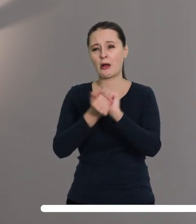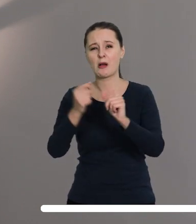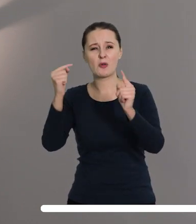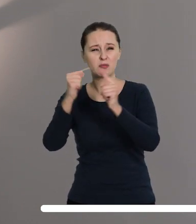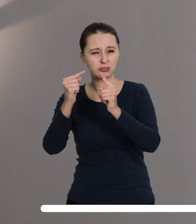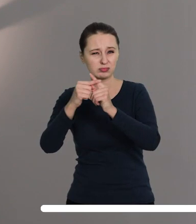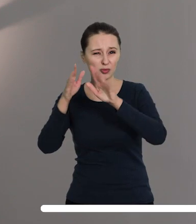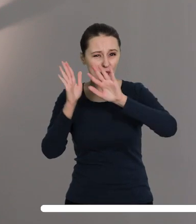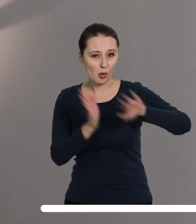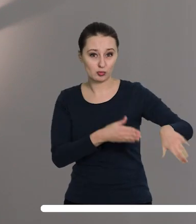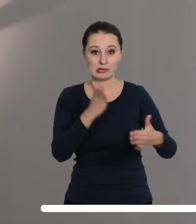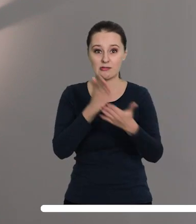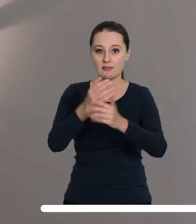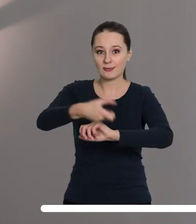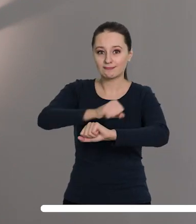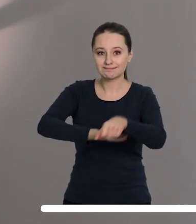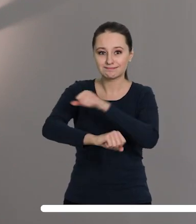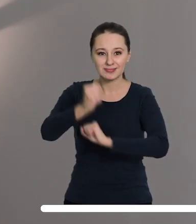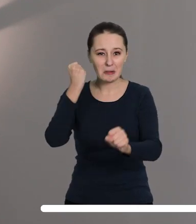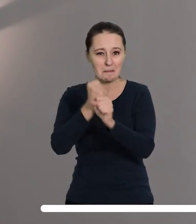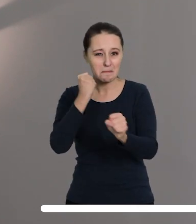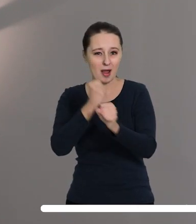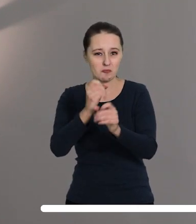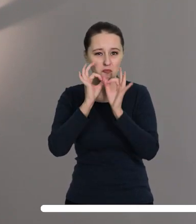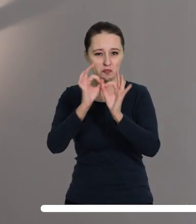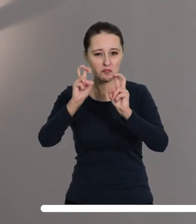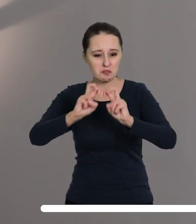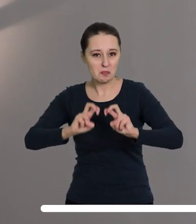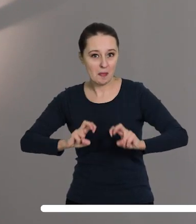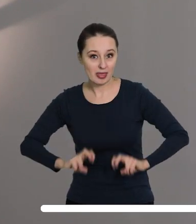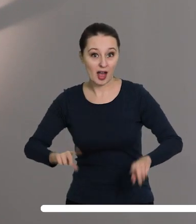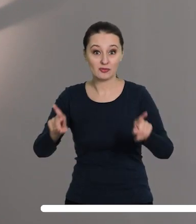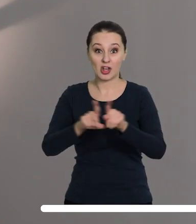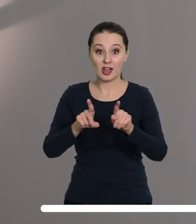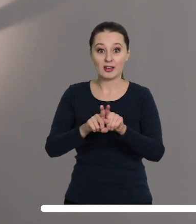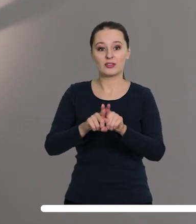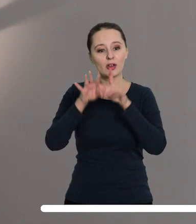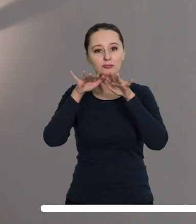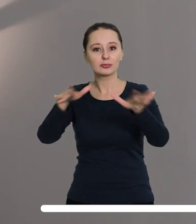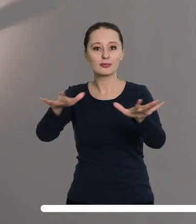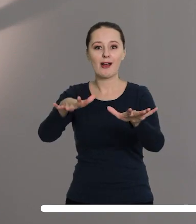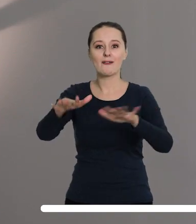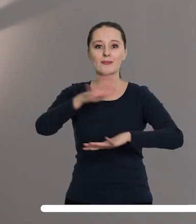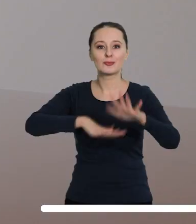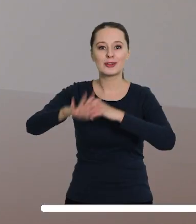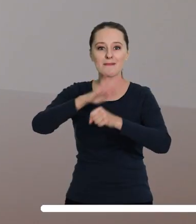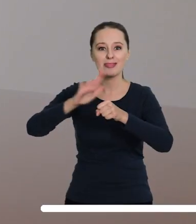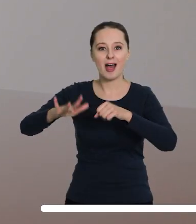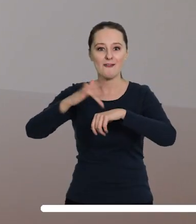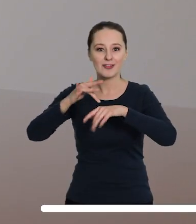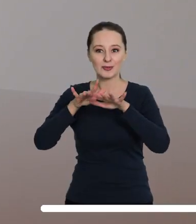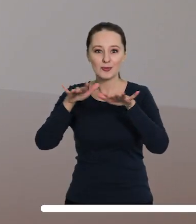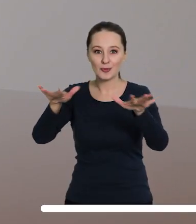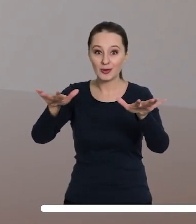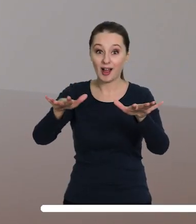na punktację, robiąc dobrą naukową robotę i dbając o międzynarodową widoczność efektów pracy